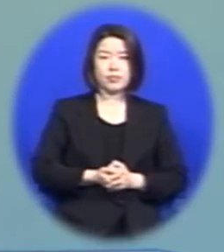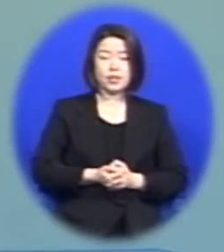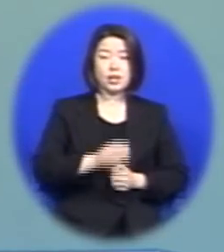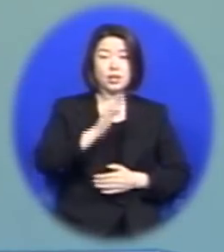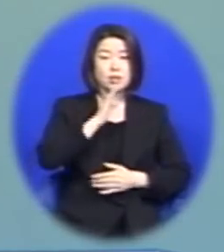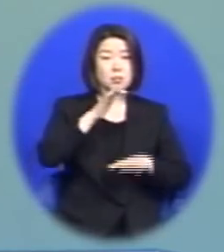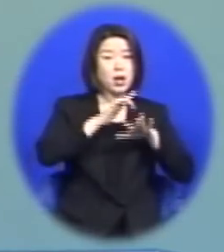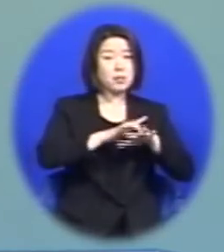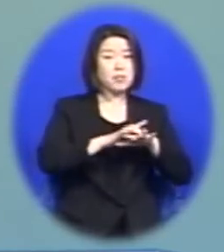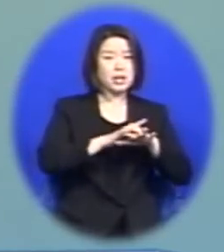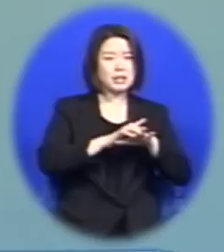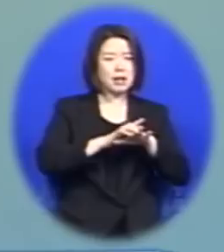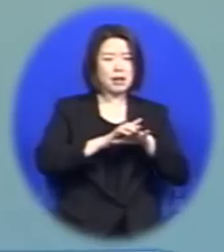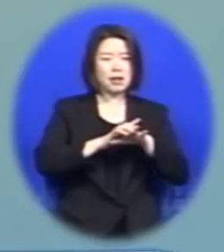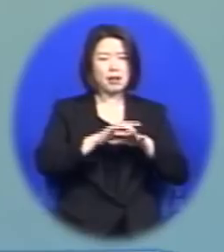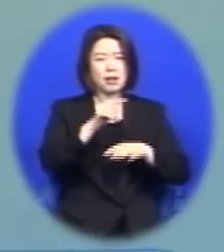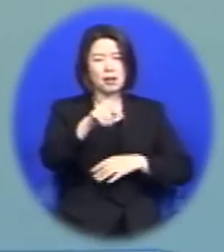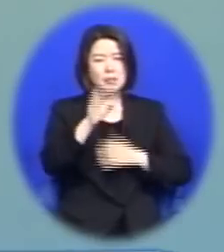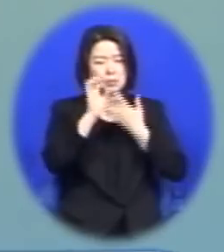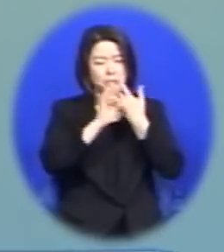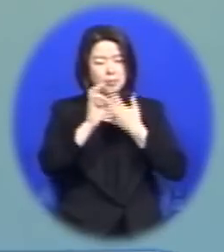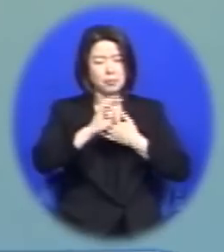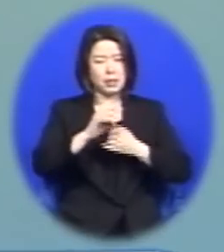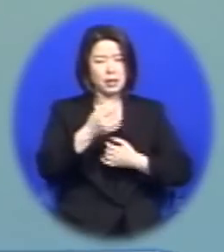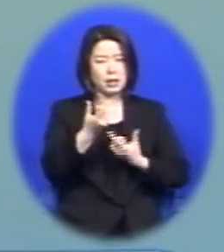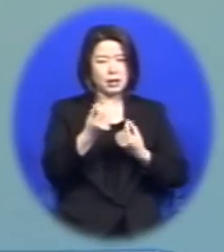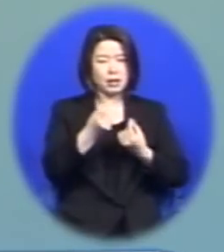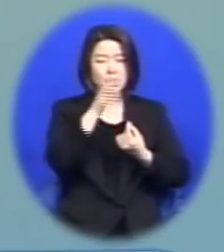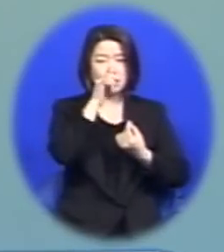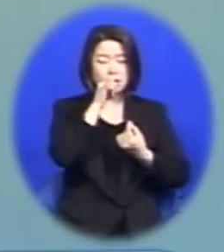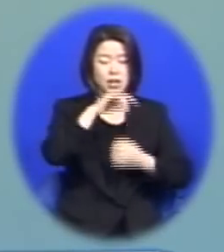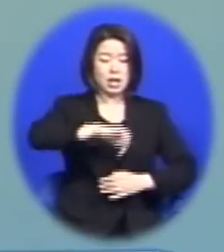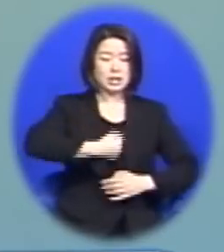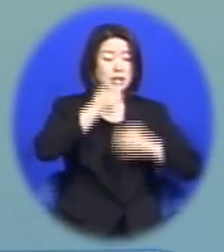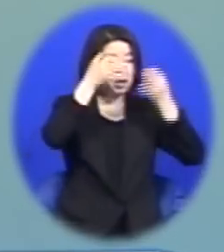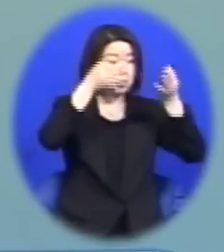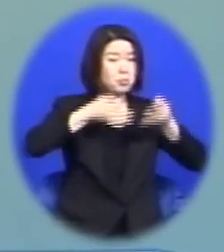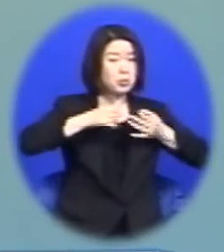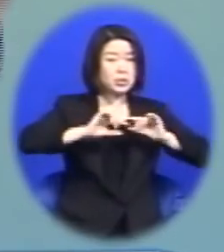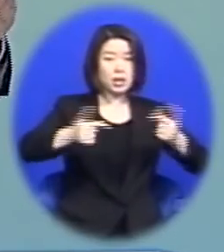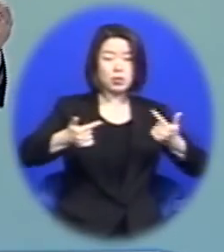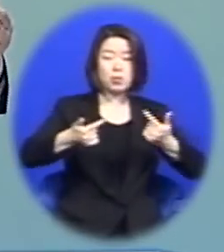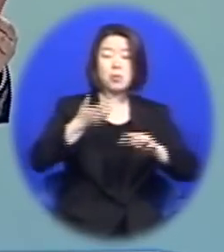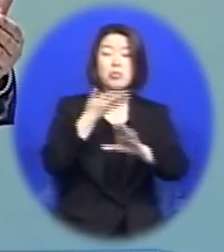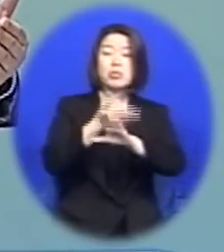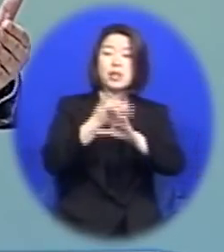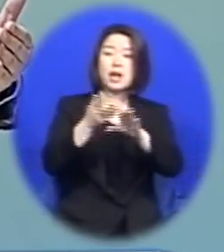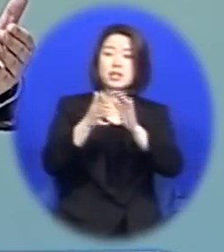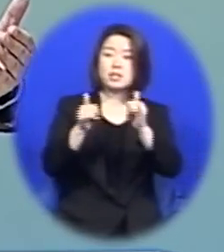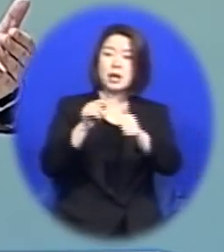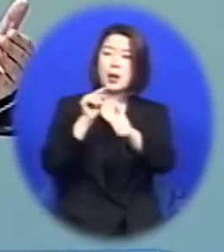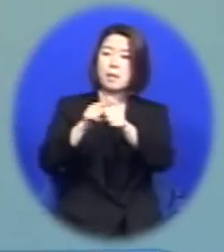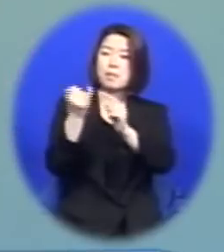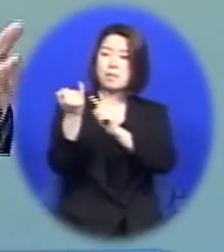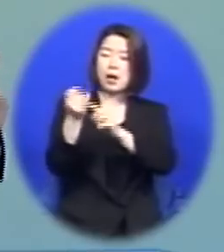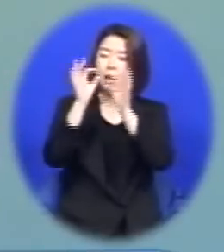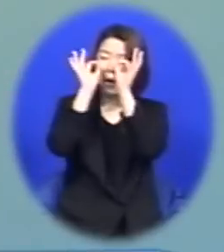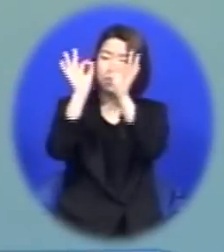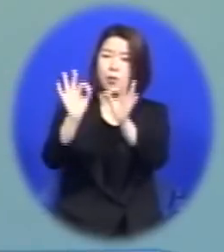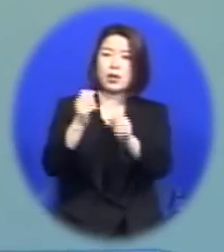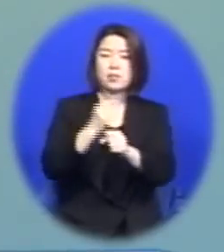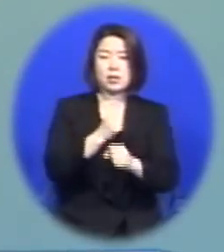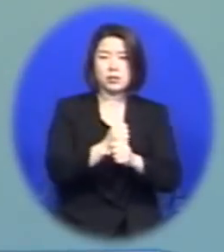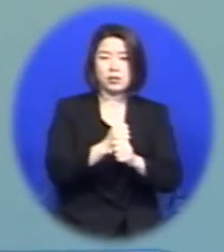정말 마귀가 강교 합니다 자기는 전혀 보지 않고 배우자 만보계 합니다 이리